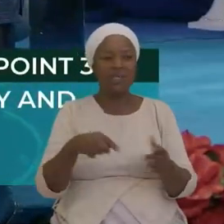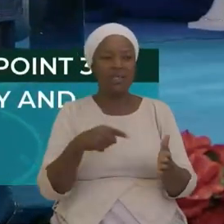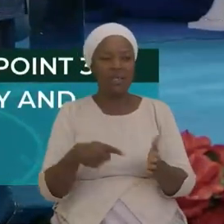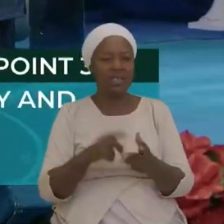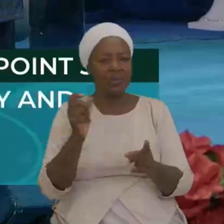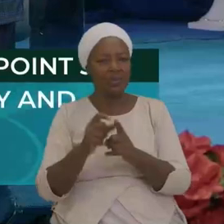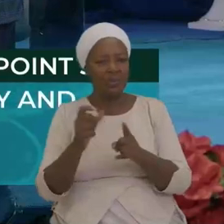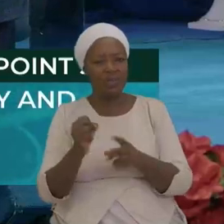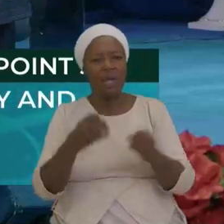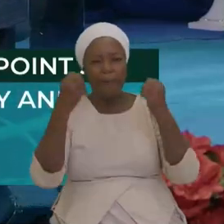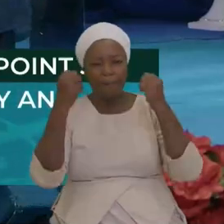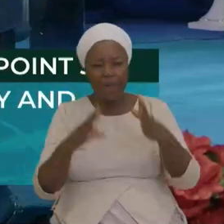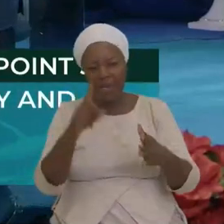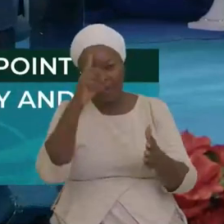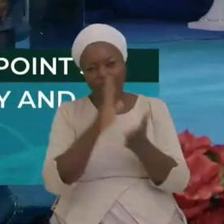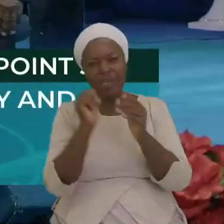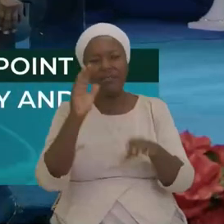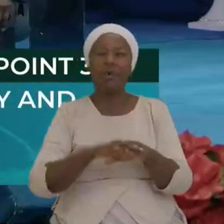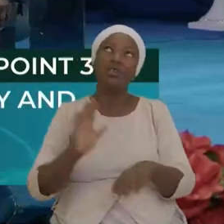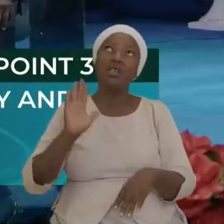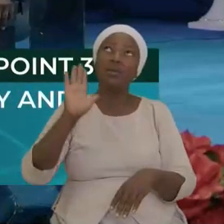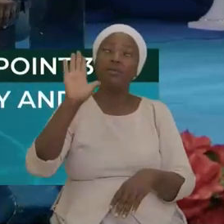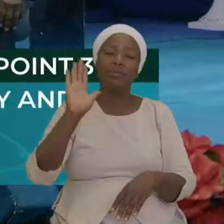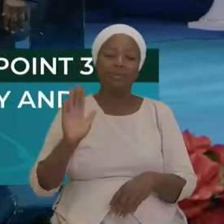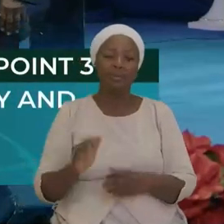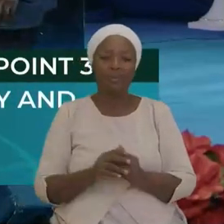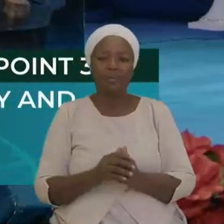ainsi, plusieurs crurent en lui.